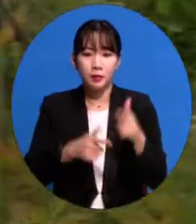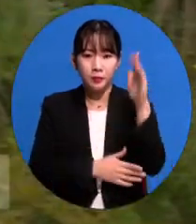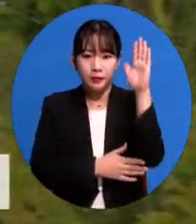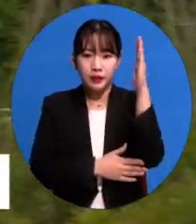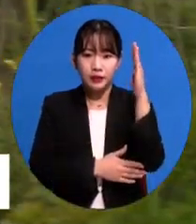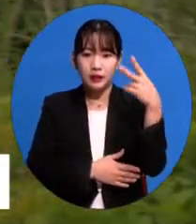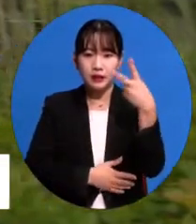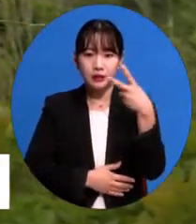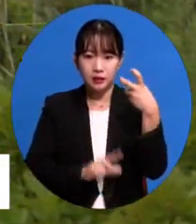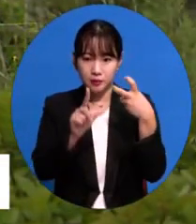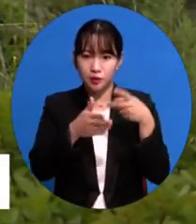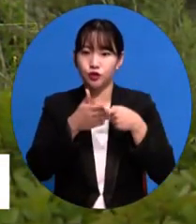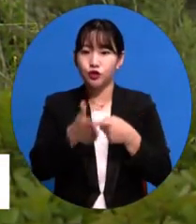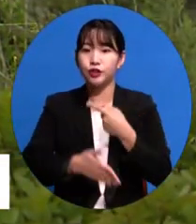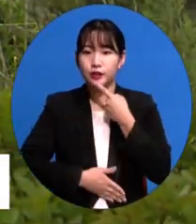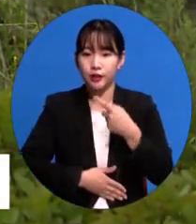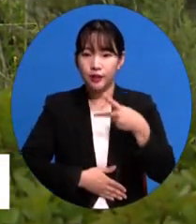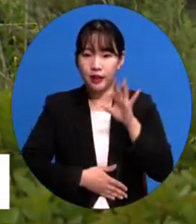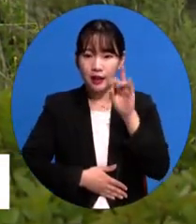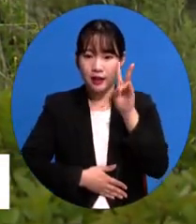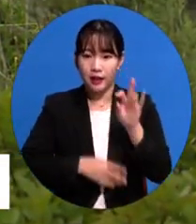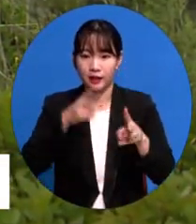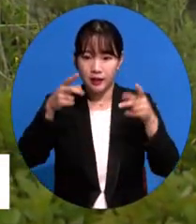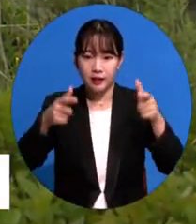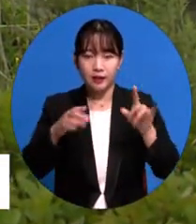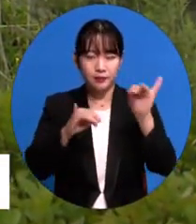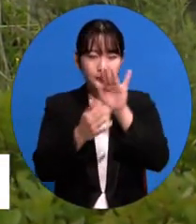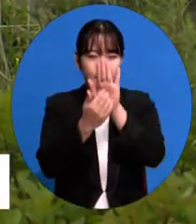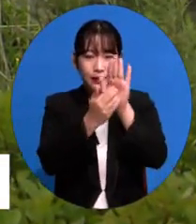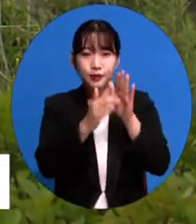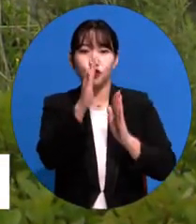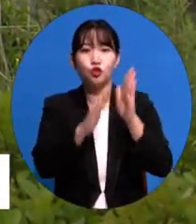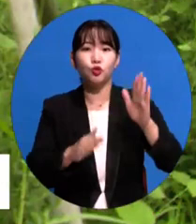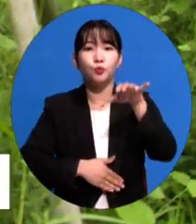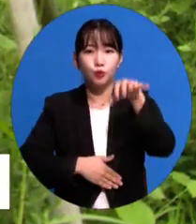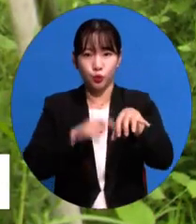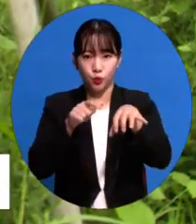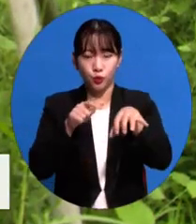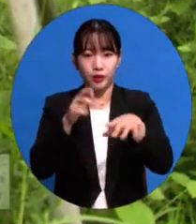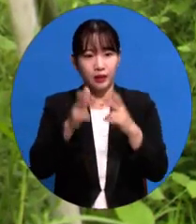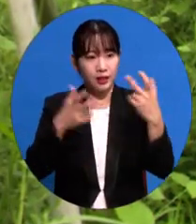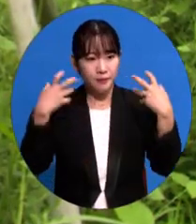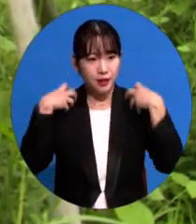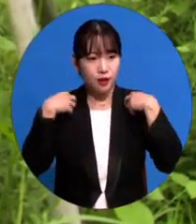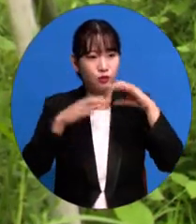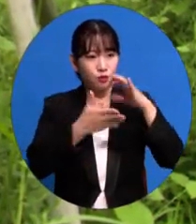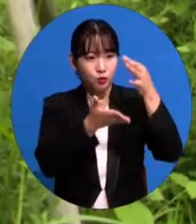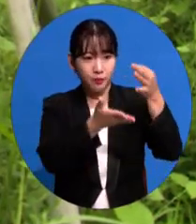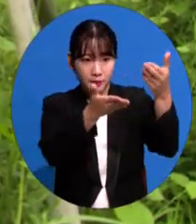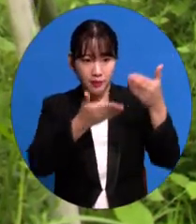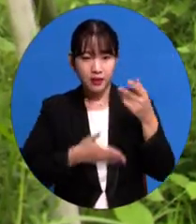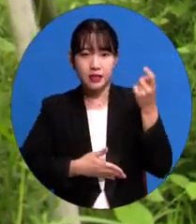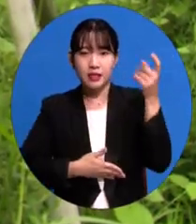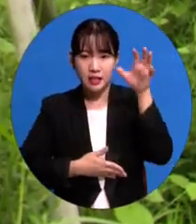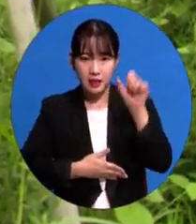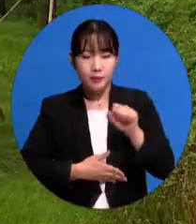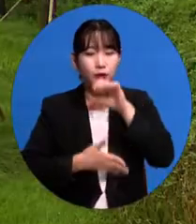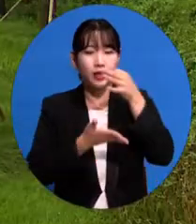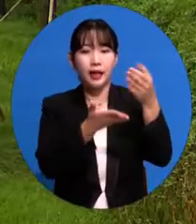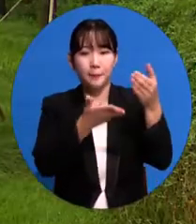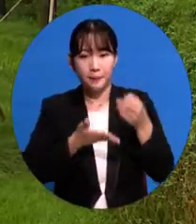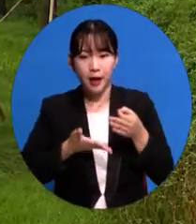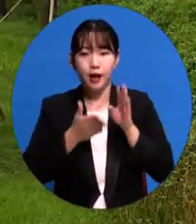목포시가 2020년 추진한 대양산단 미세먼지 차단숲 현장입니다. 산림청에서 국비를 받아 10억 원의 예산을 만든